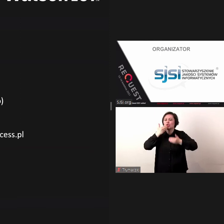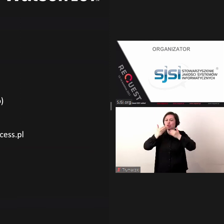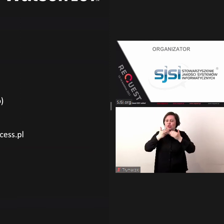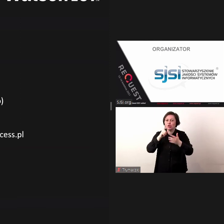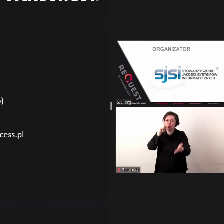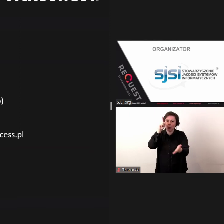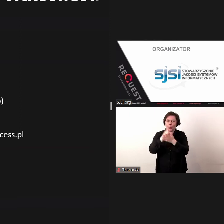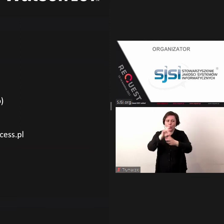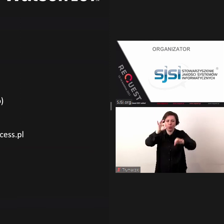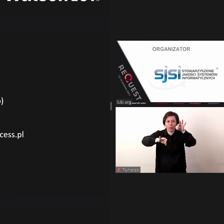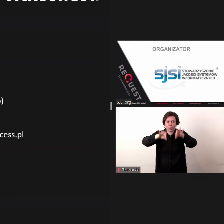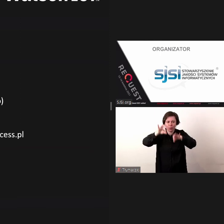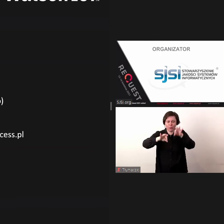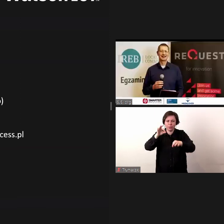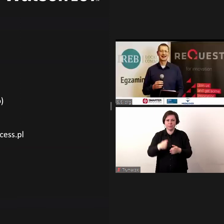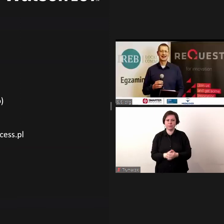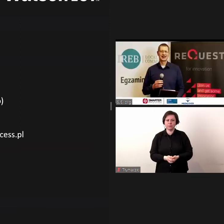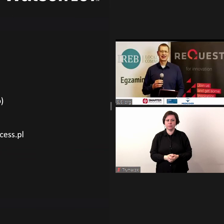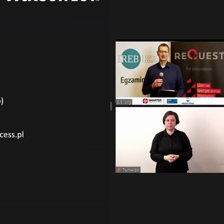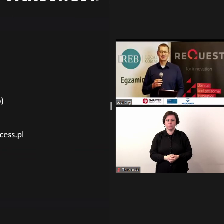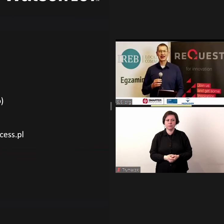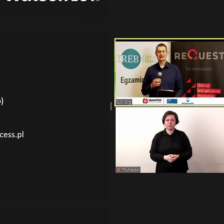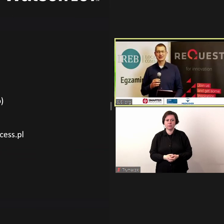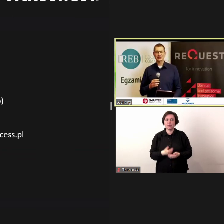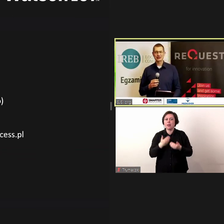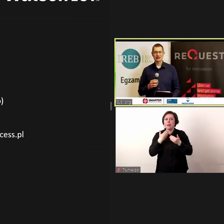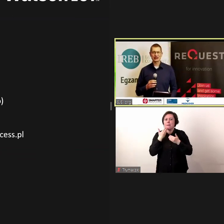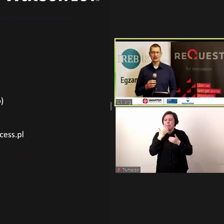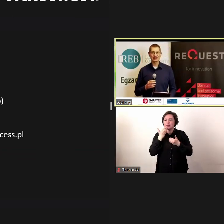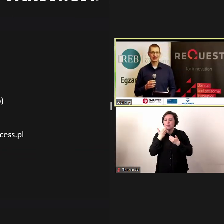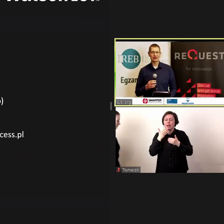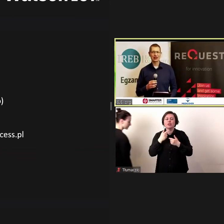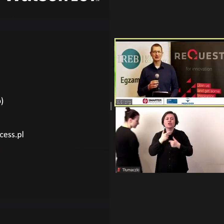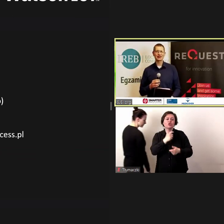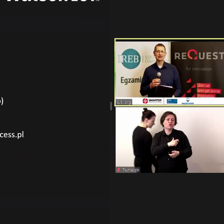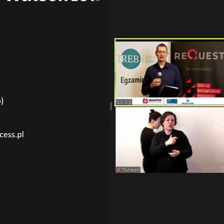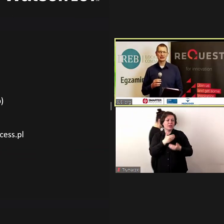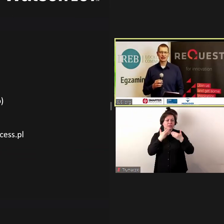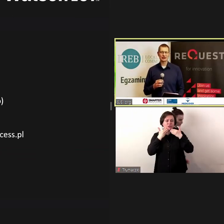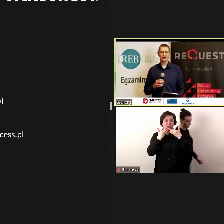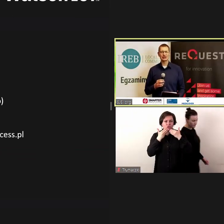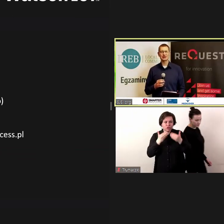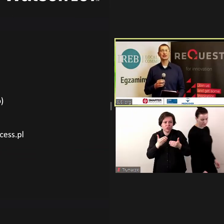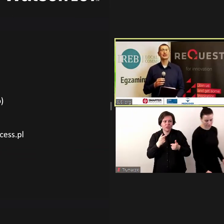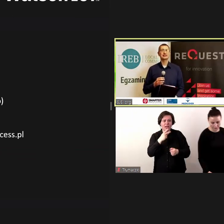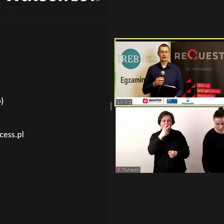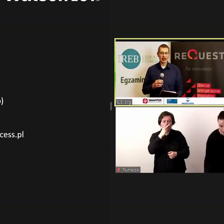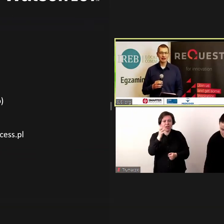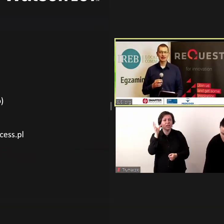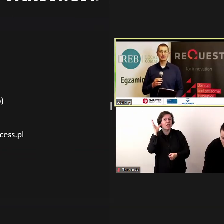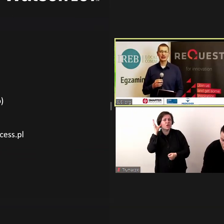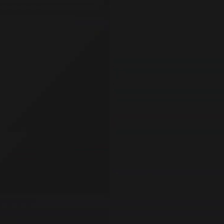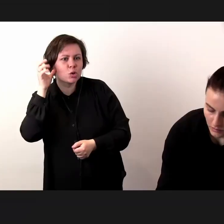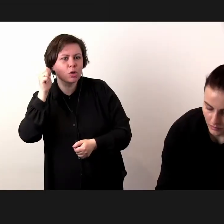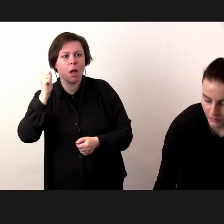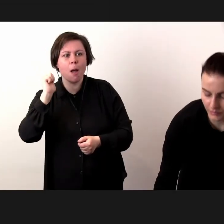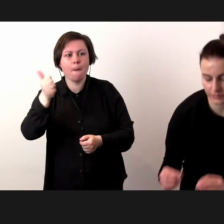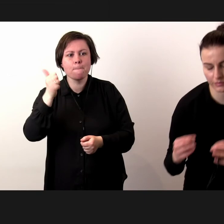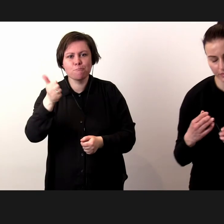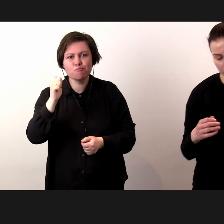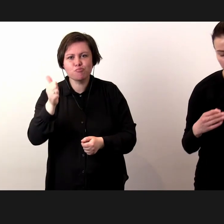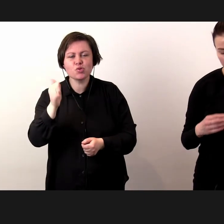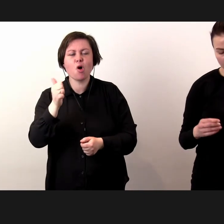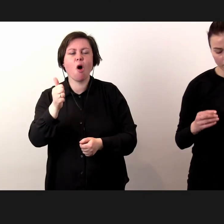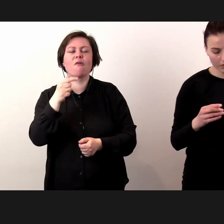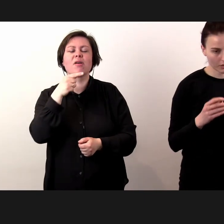udanej konferencji. Bardzo, bardzo serdecznie dziękujemy. Jak widzicie i słyszycie, profesjonalne podejście w